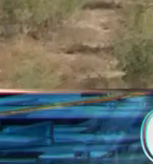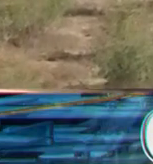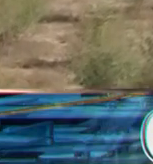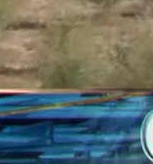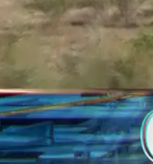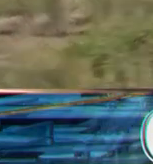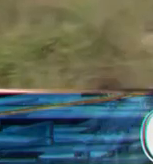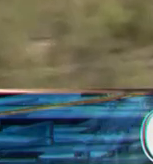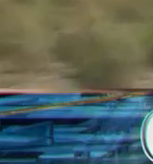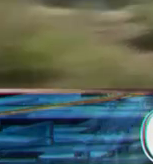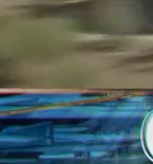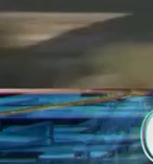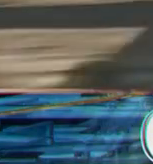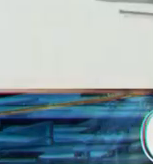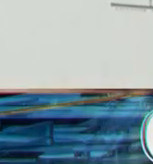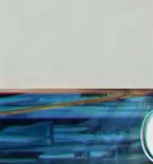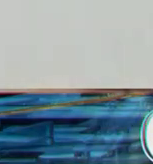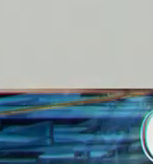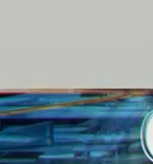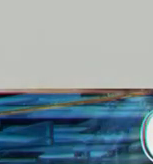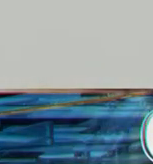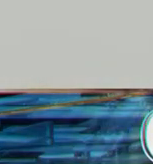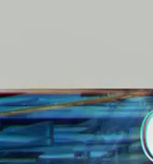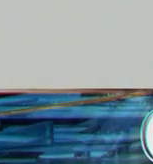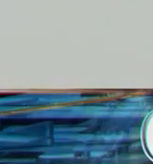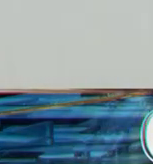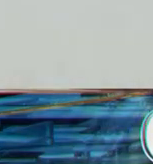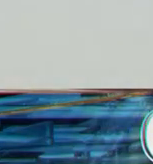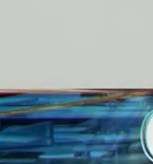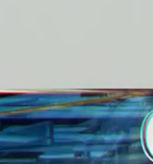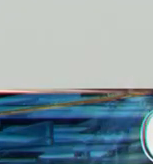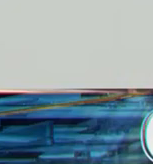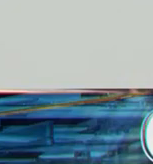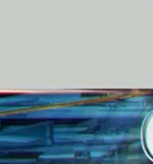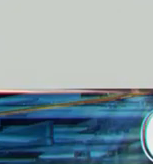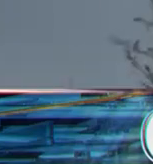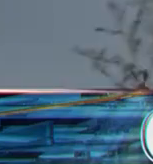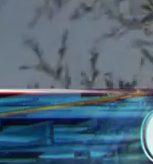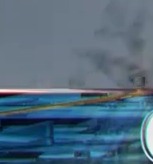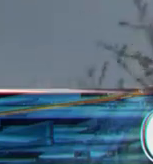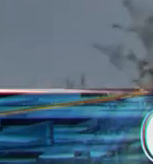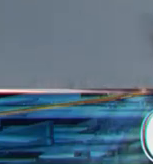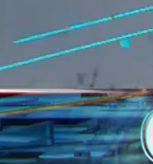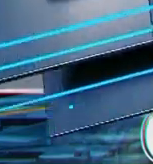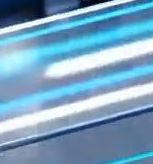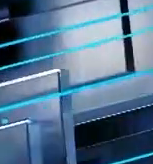Стоп вредителям. В Балхашском районе активно проводят химическую обработку против саранчи.